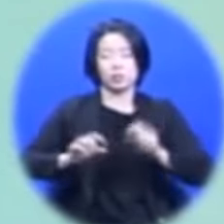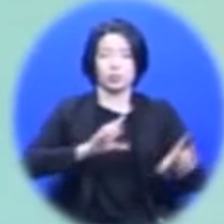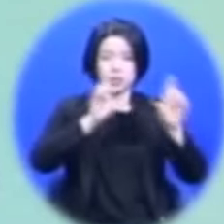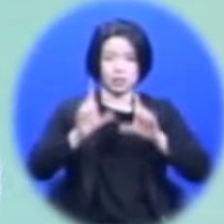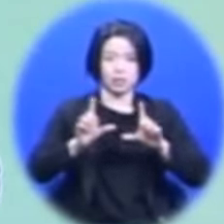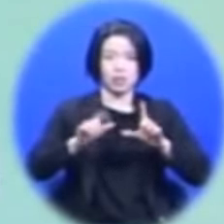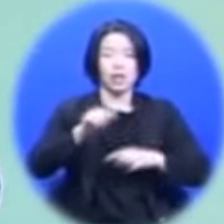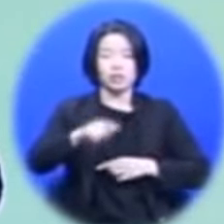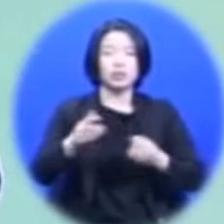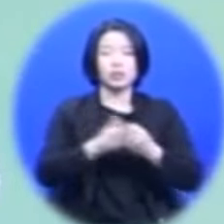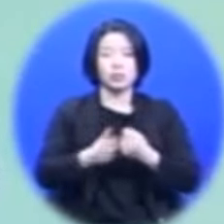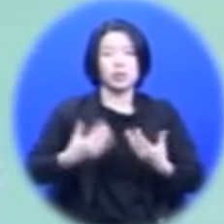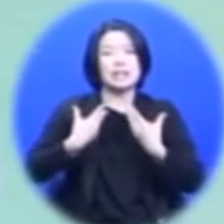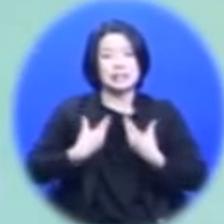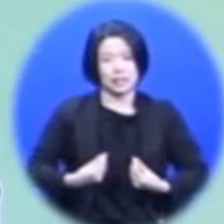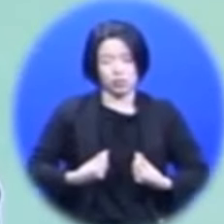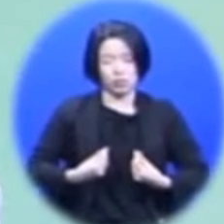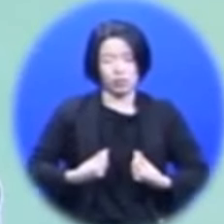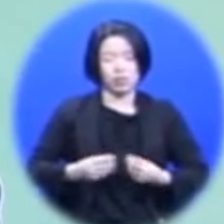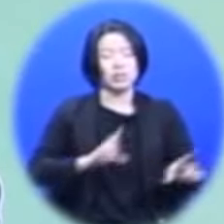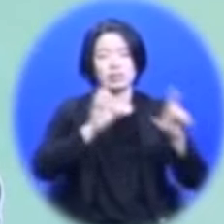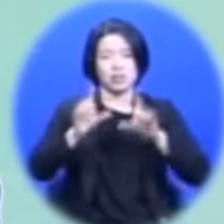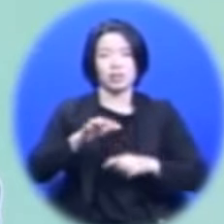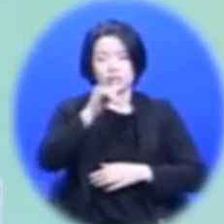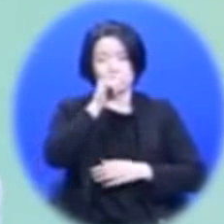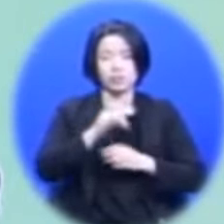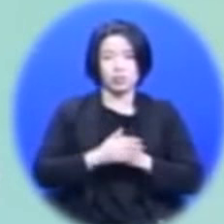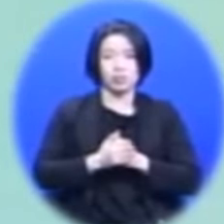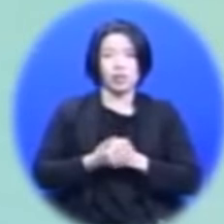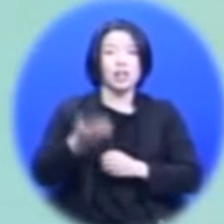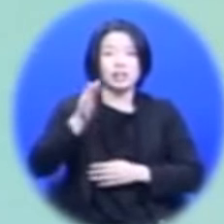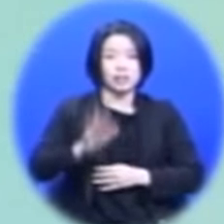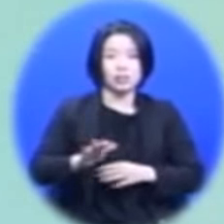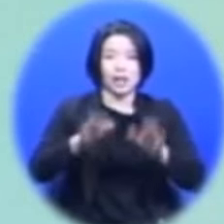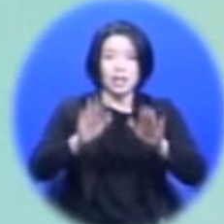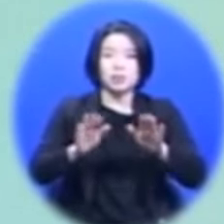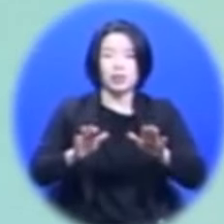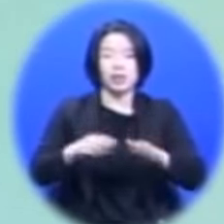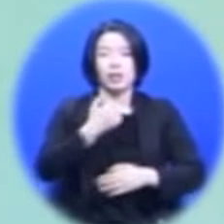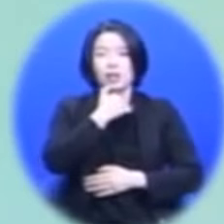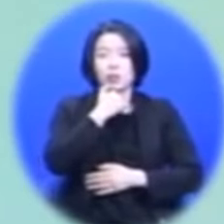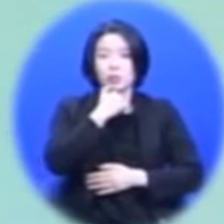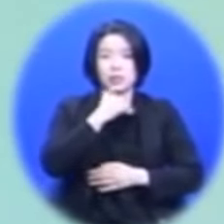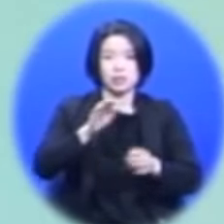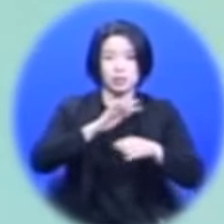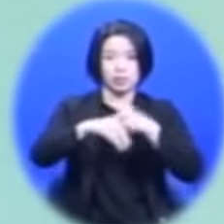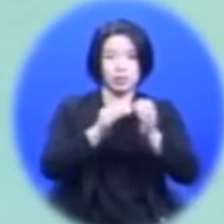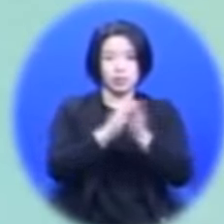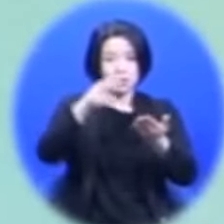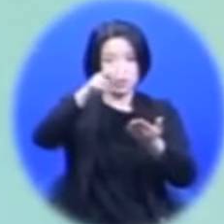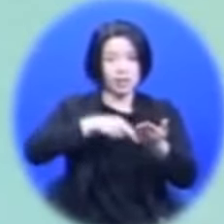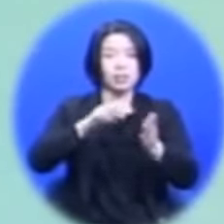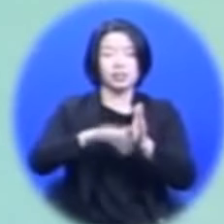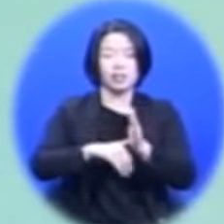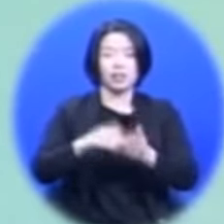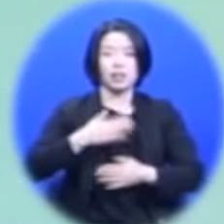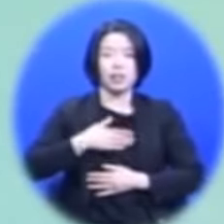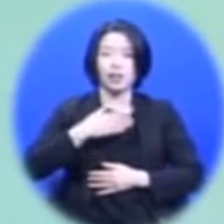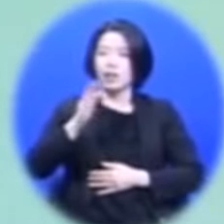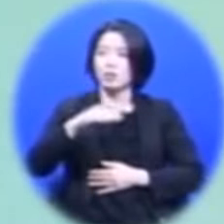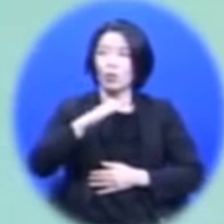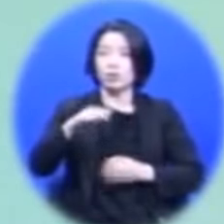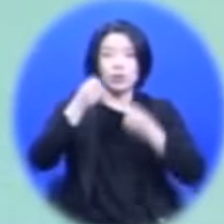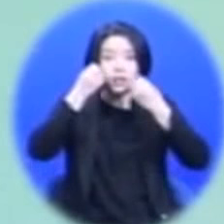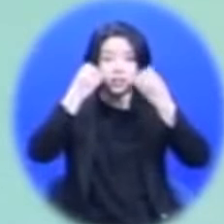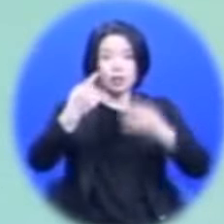때문에 좌절하고 낙심하고 살았습니다. 그런데 이번에 로마서를 읽으면서 내가 전혀